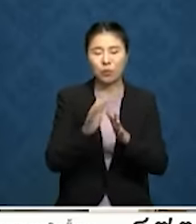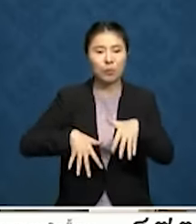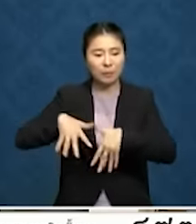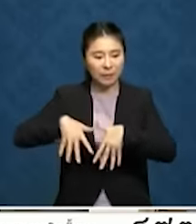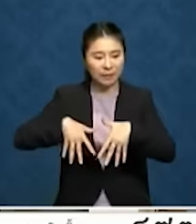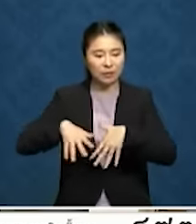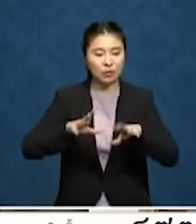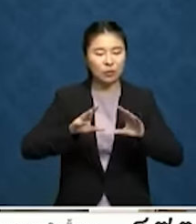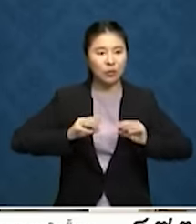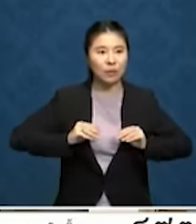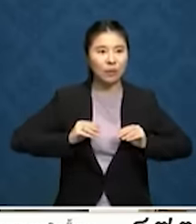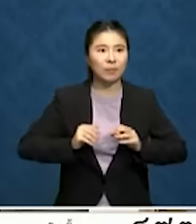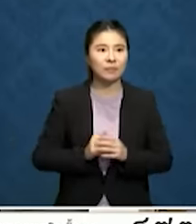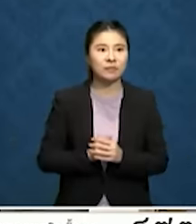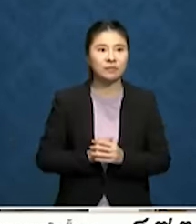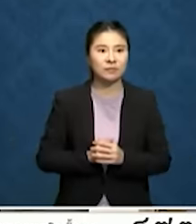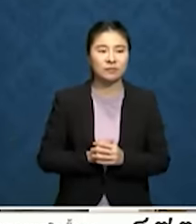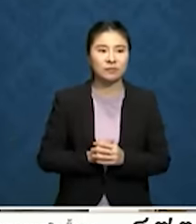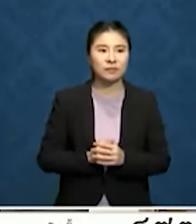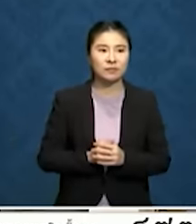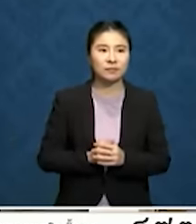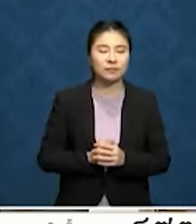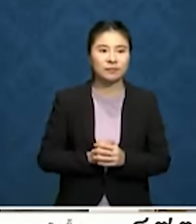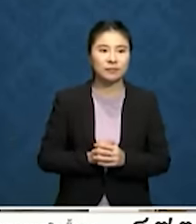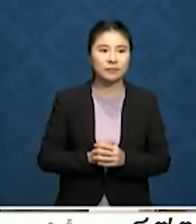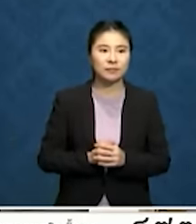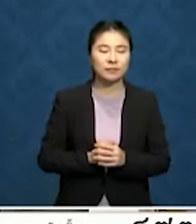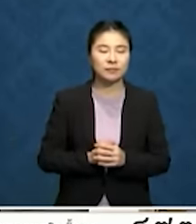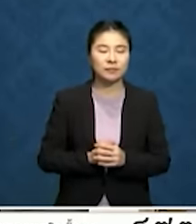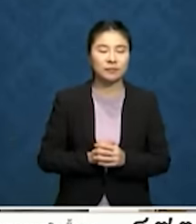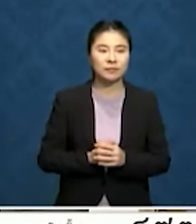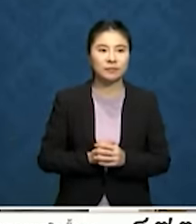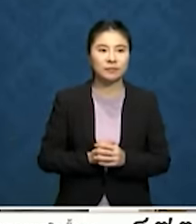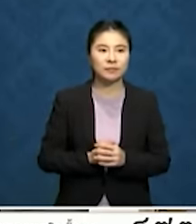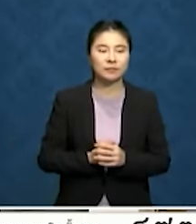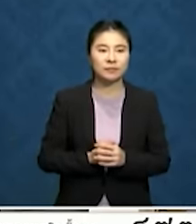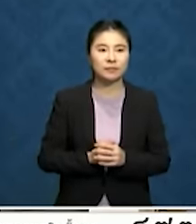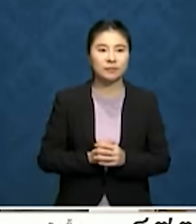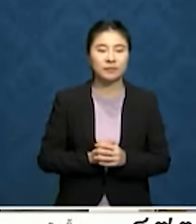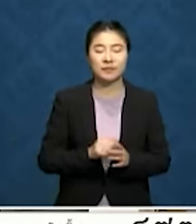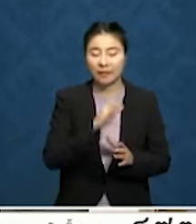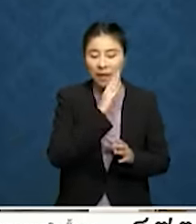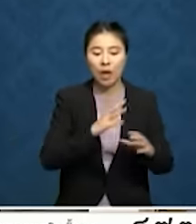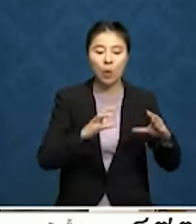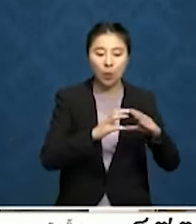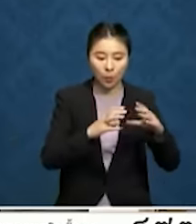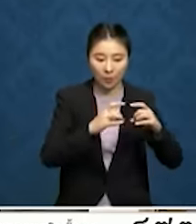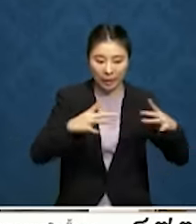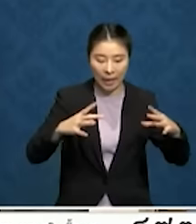ครับ ผมวัดไม่ได้ครับแต่ว่าจะยอมรับได้หรือไม่ผมจึงเห็นว่าเมื่อวิปทั้งสองฝ่ายตกล